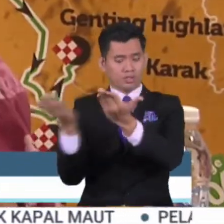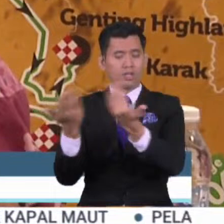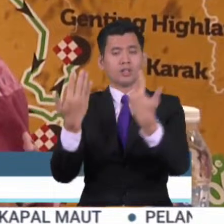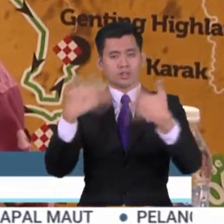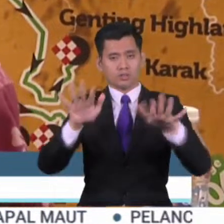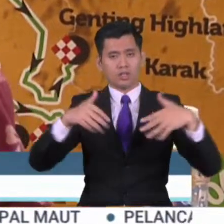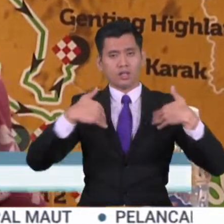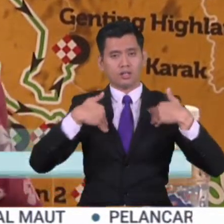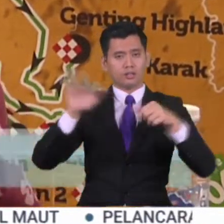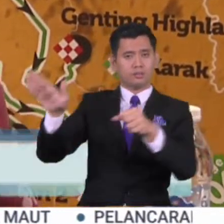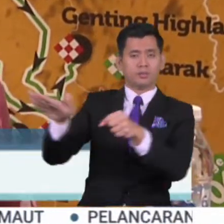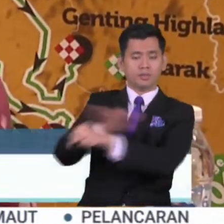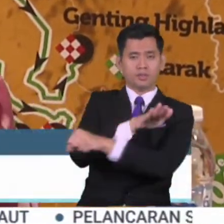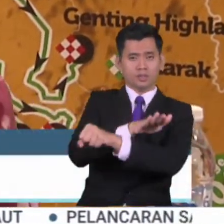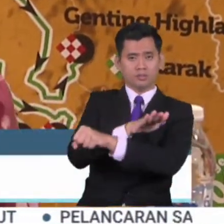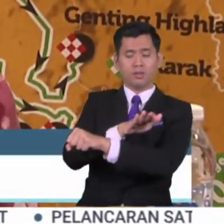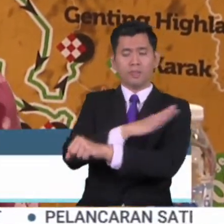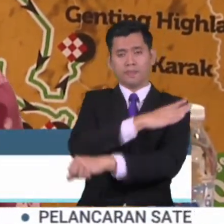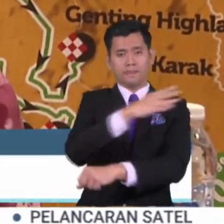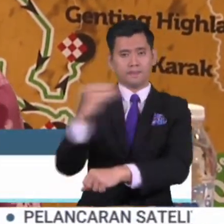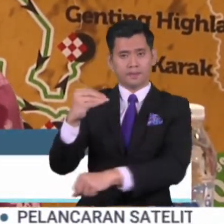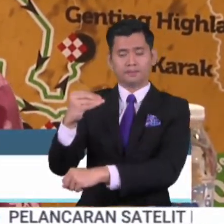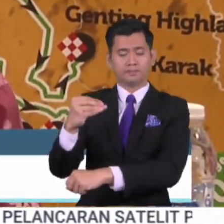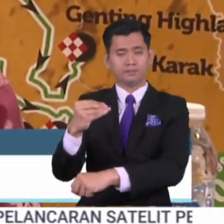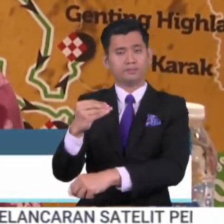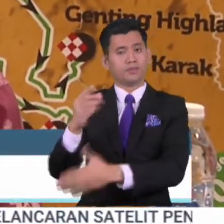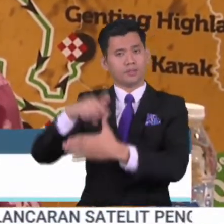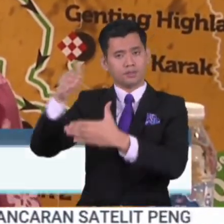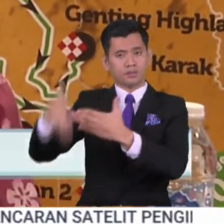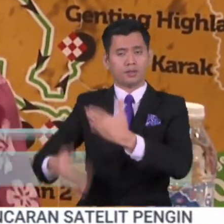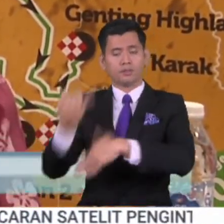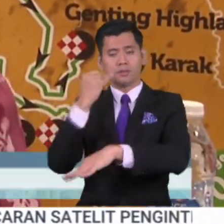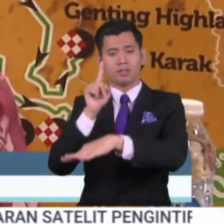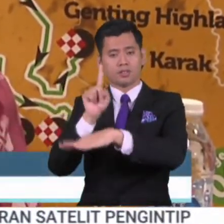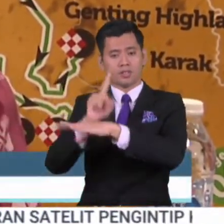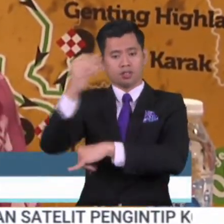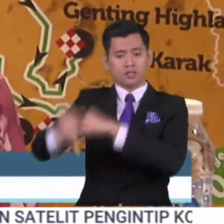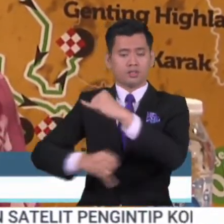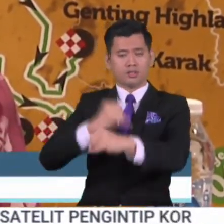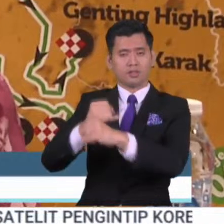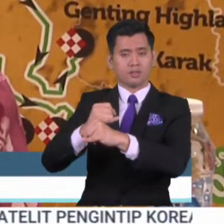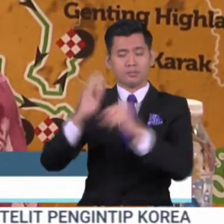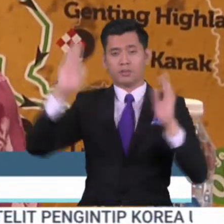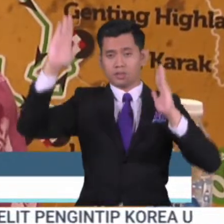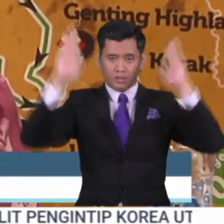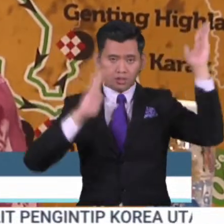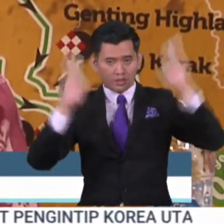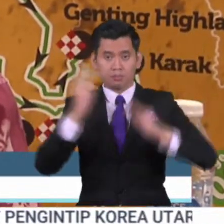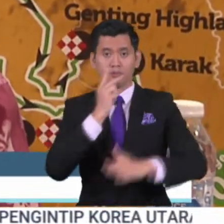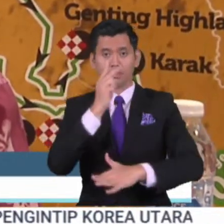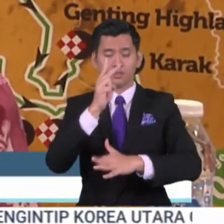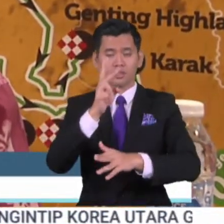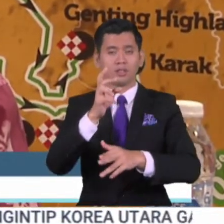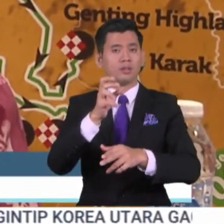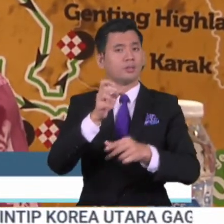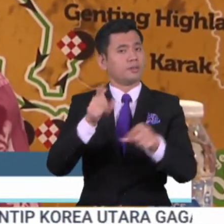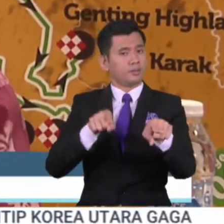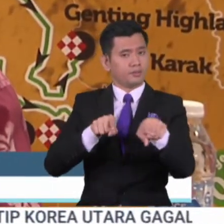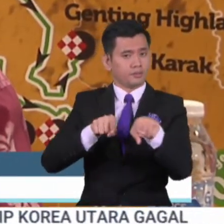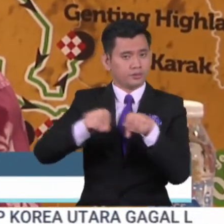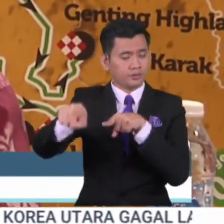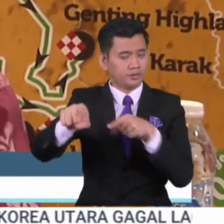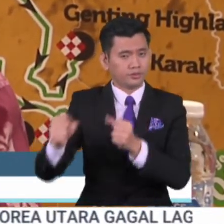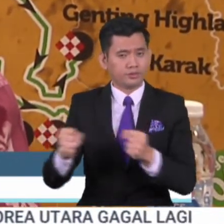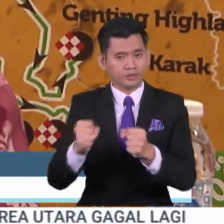MSN juga dalam proses akhir memuktamatkan perjanjian dengan badan peny antarabangsa serta tempatan demi memastikan perumahandl kali ini